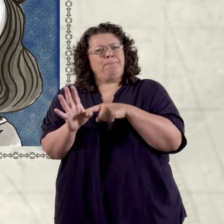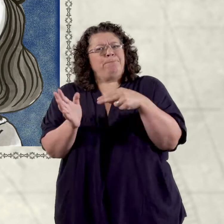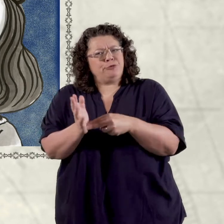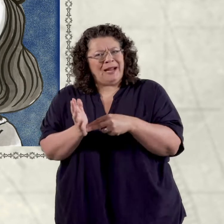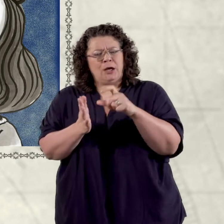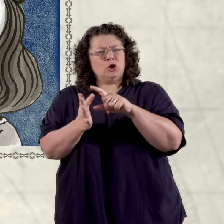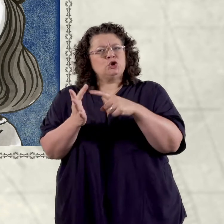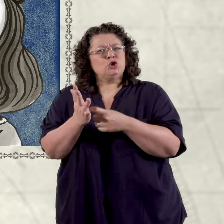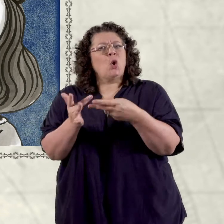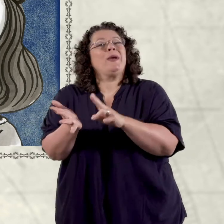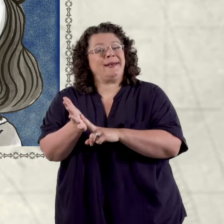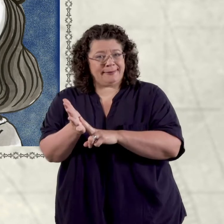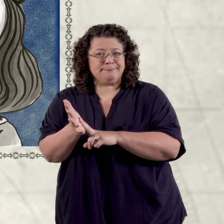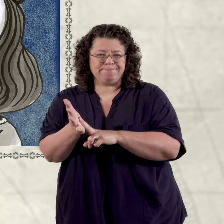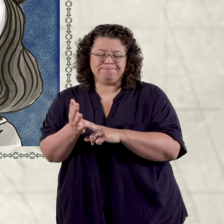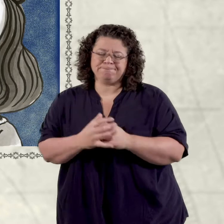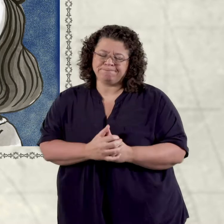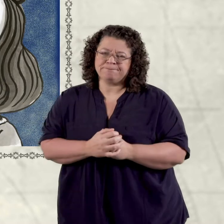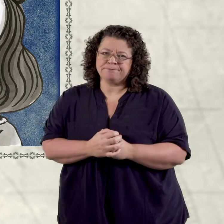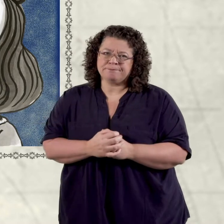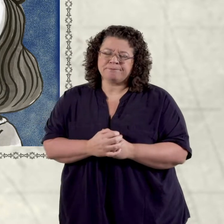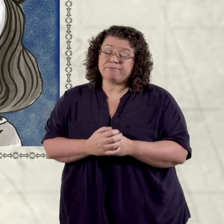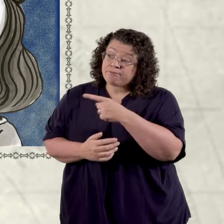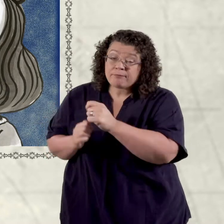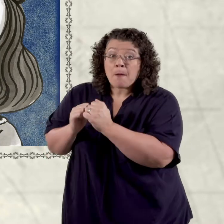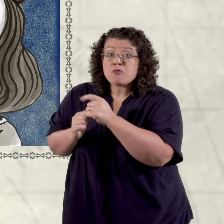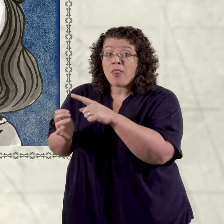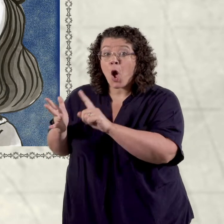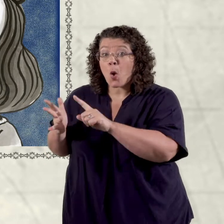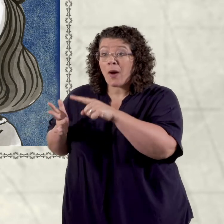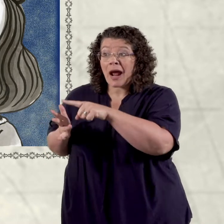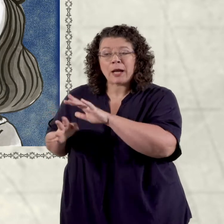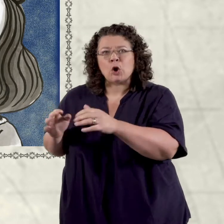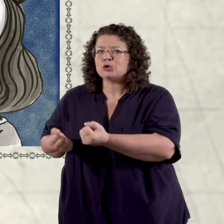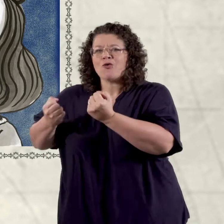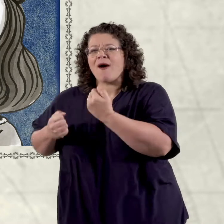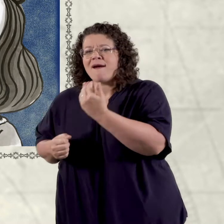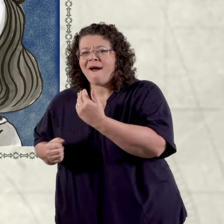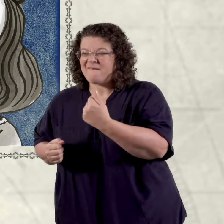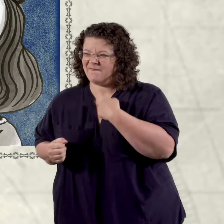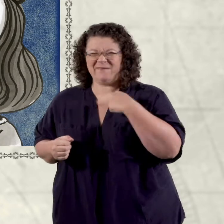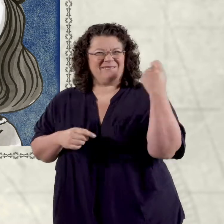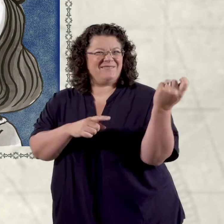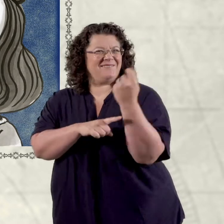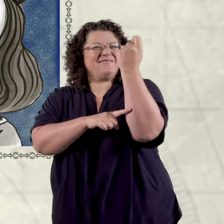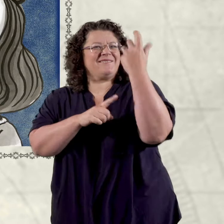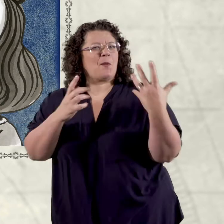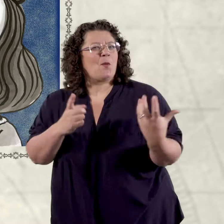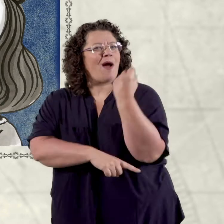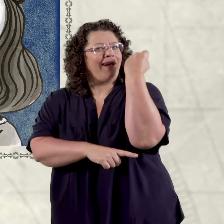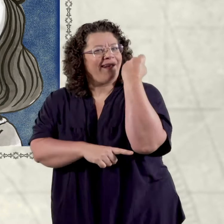flwyddyn 1255, brwydr Bryn Derwin. Doedd gan Owain ddim